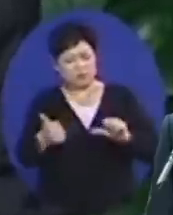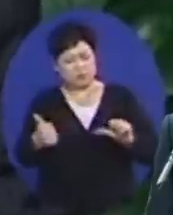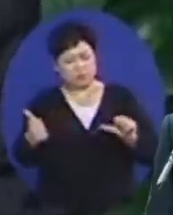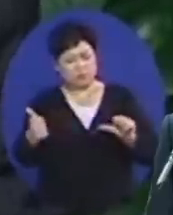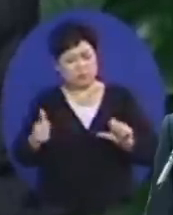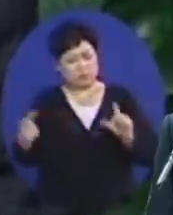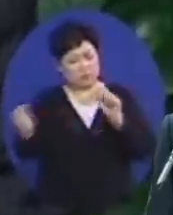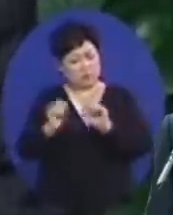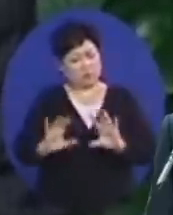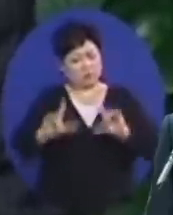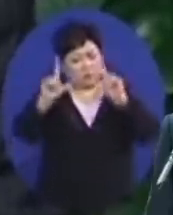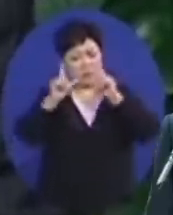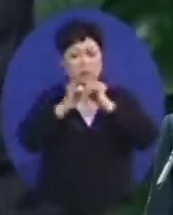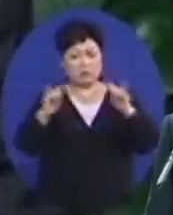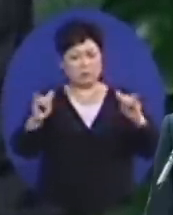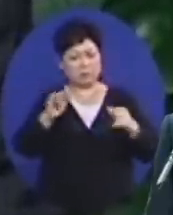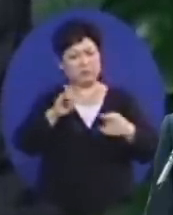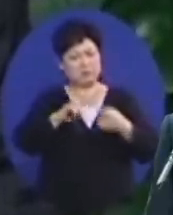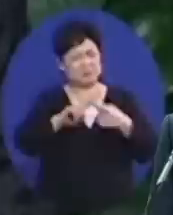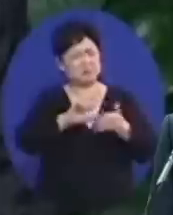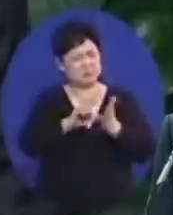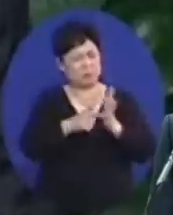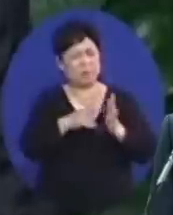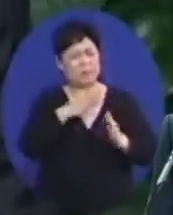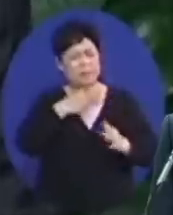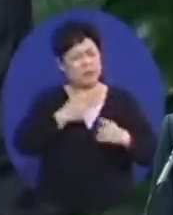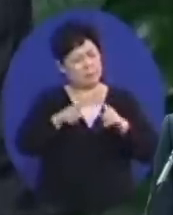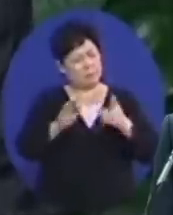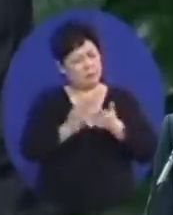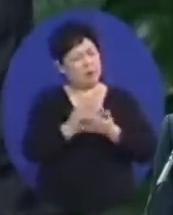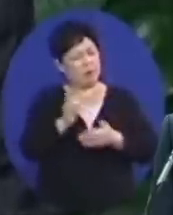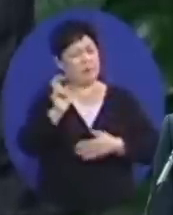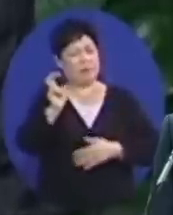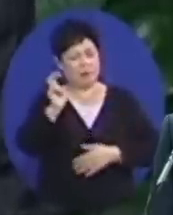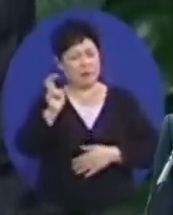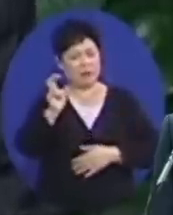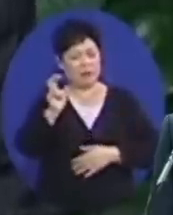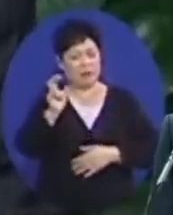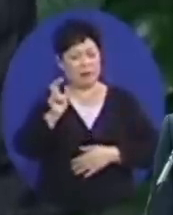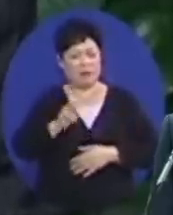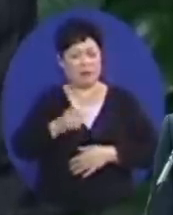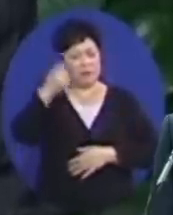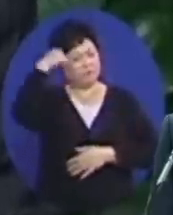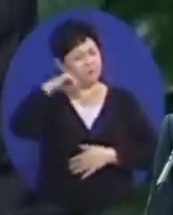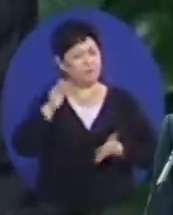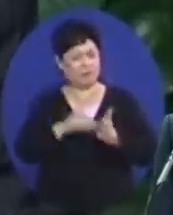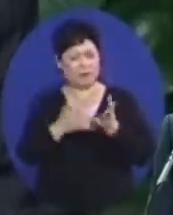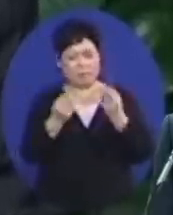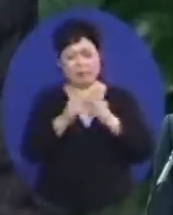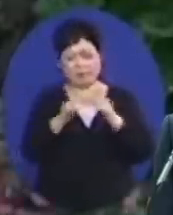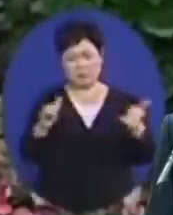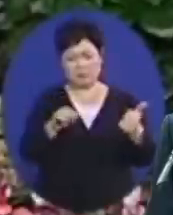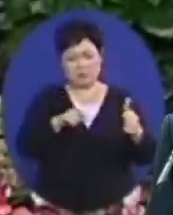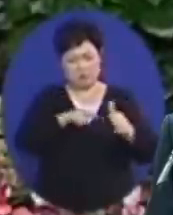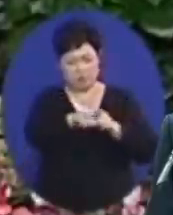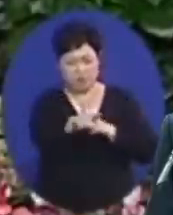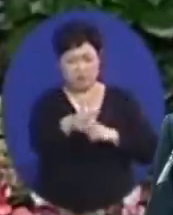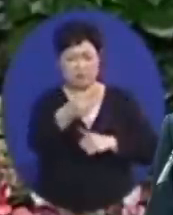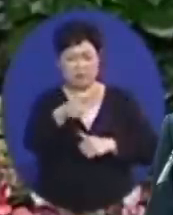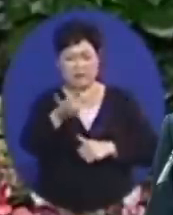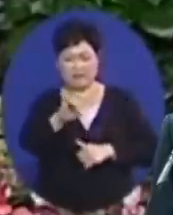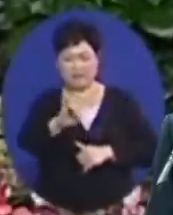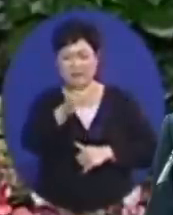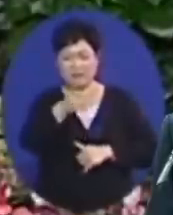세상 사람들이 결국 이런 정도밖에 나를 평가하지 않겠구나. 내가 수많은 사람을 죽이는 다이너마이트를